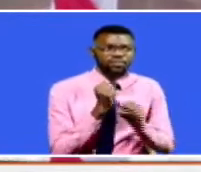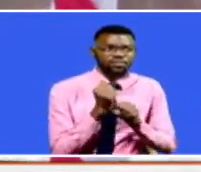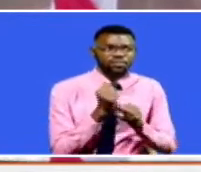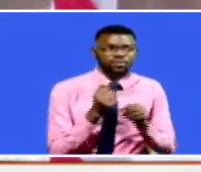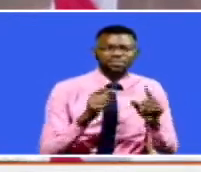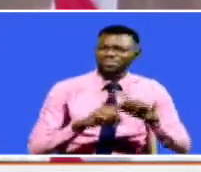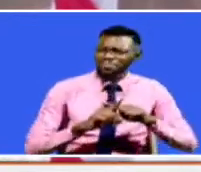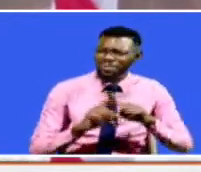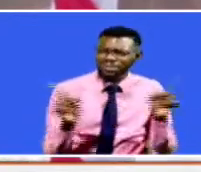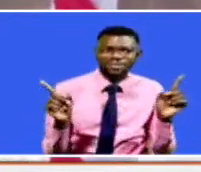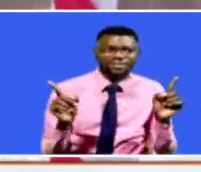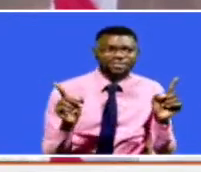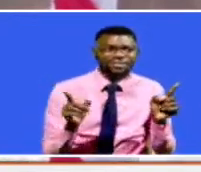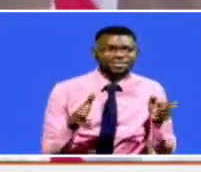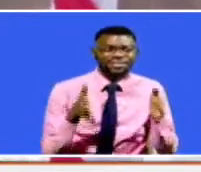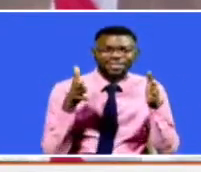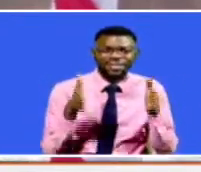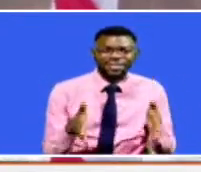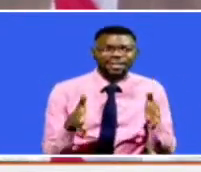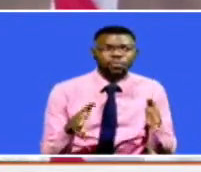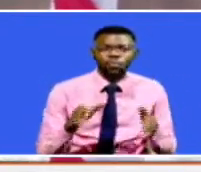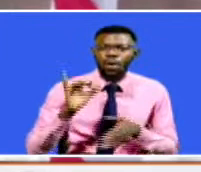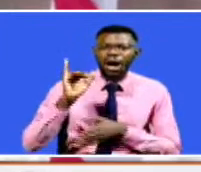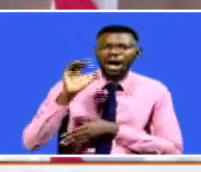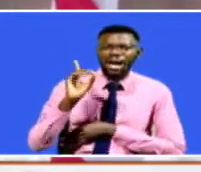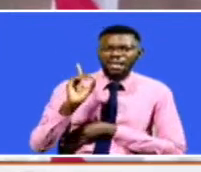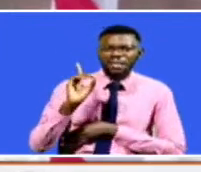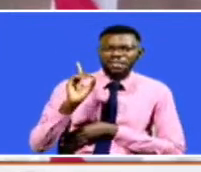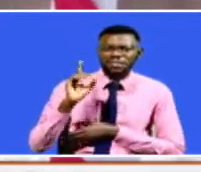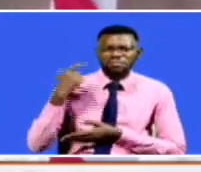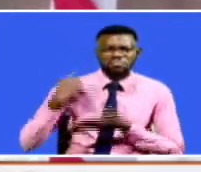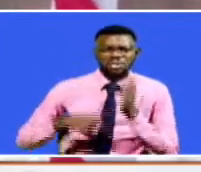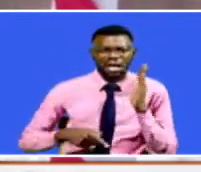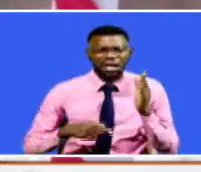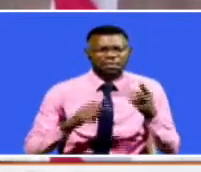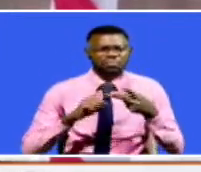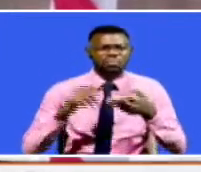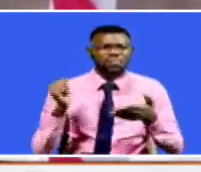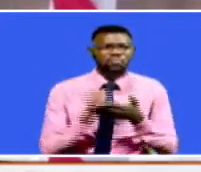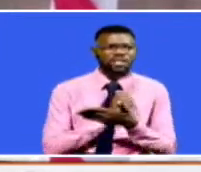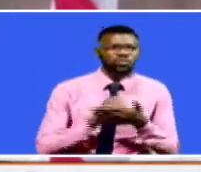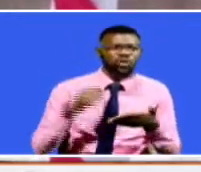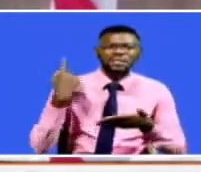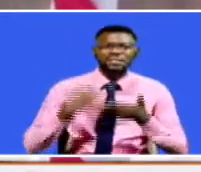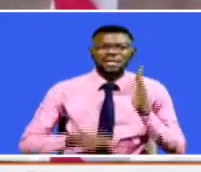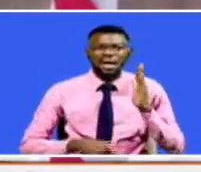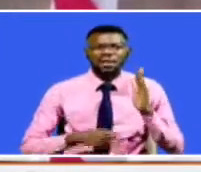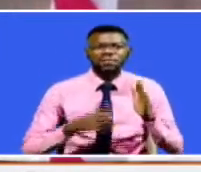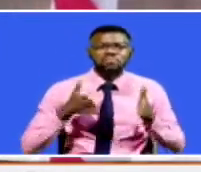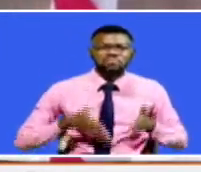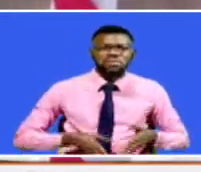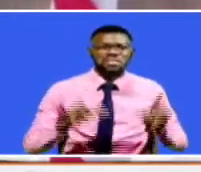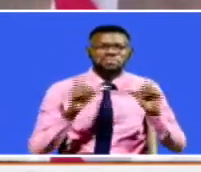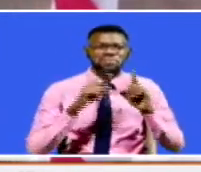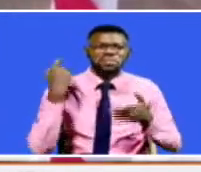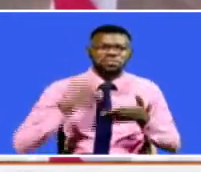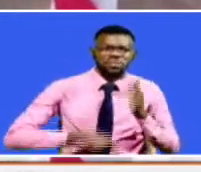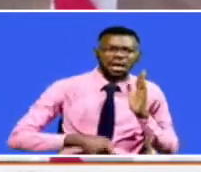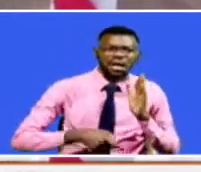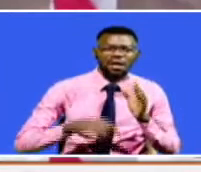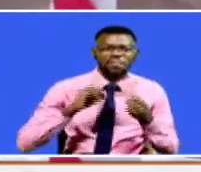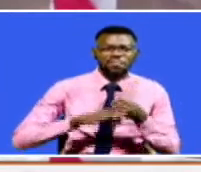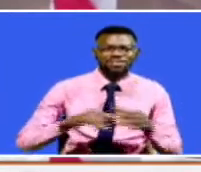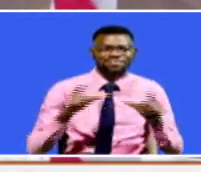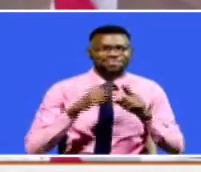not the time. Mambo ya ID, mambo ya passports, mambo ya birth certificates, mambo ya